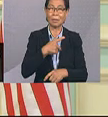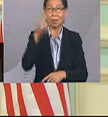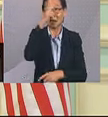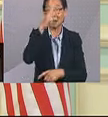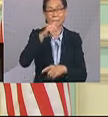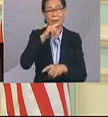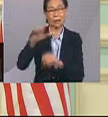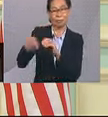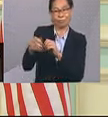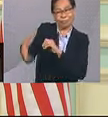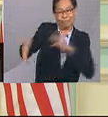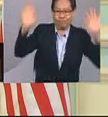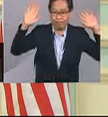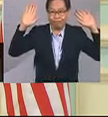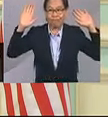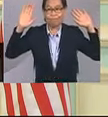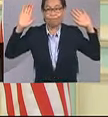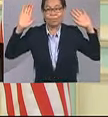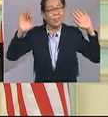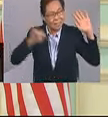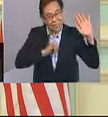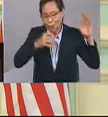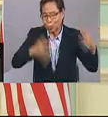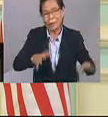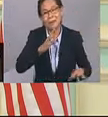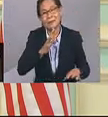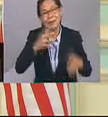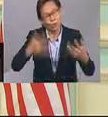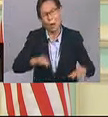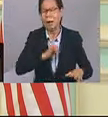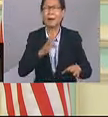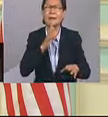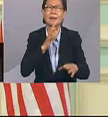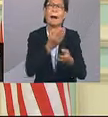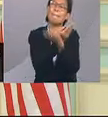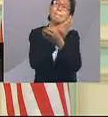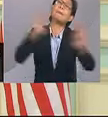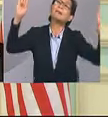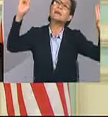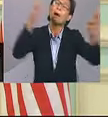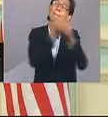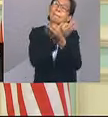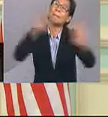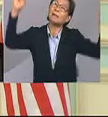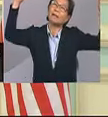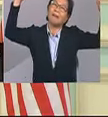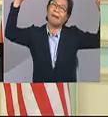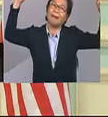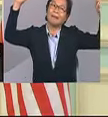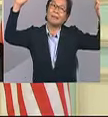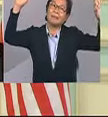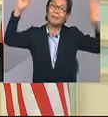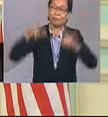tidak campurlah. Sebab itulah saya dah kata itu adalah kebebasan badan kehakiman